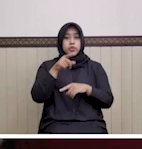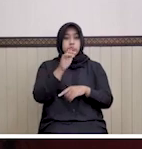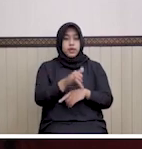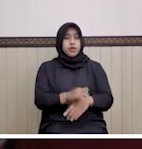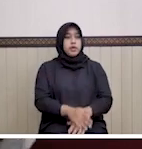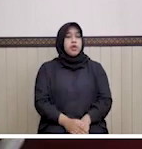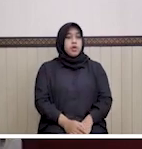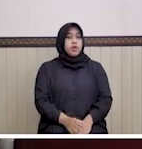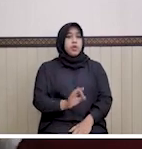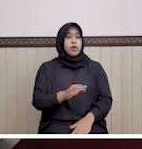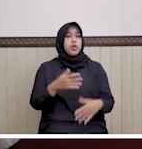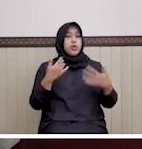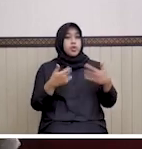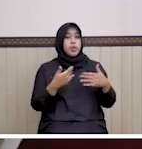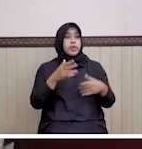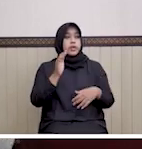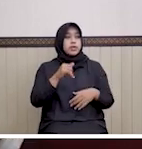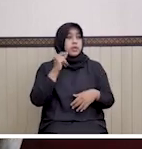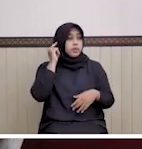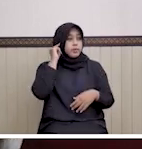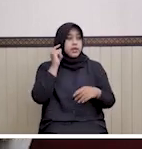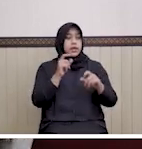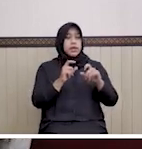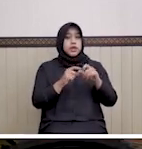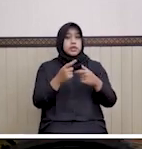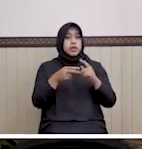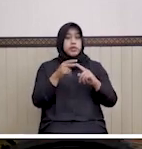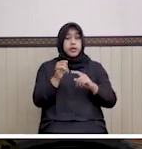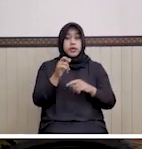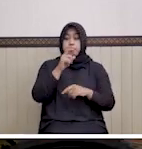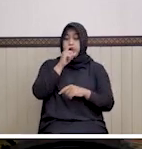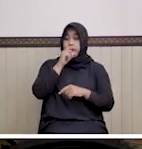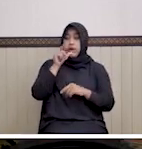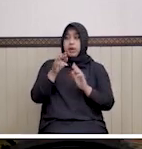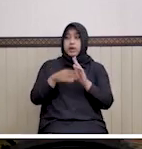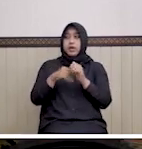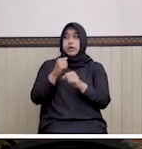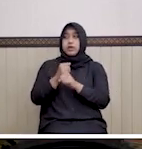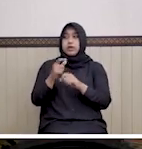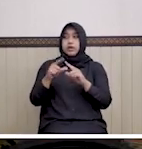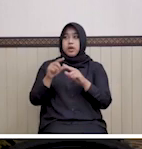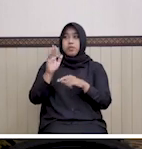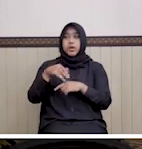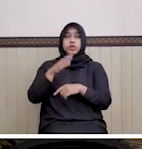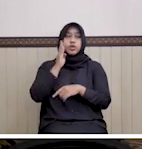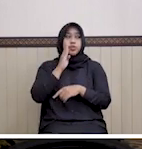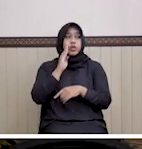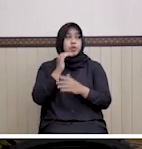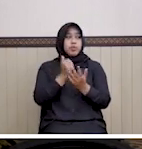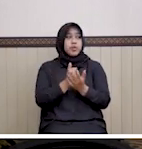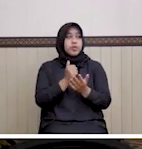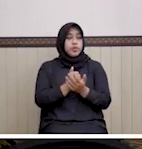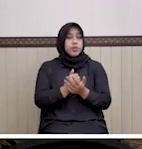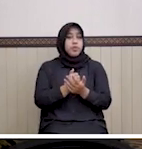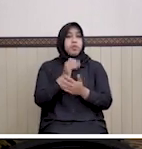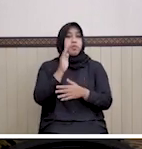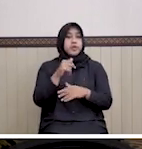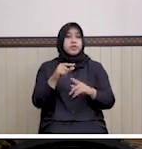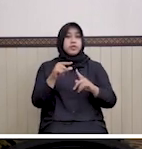luar biasa ya masa via ya Mas lenggak-lenggok masih muda dan sangat prospek hahaha